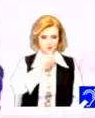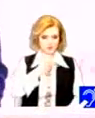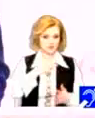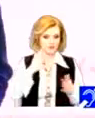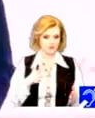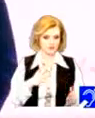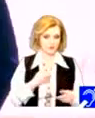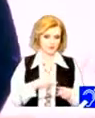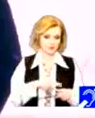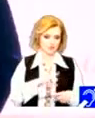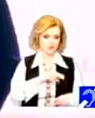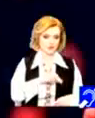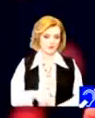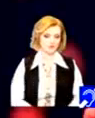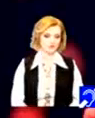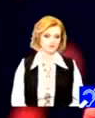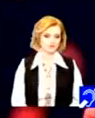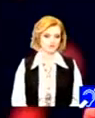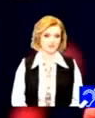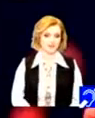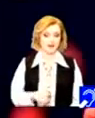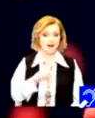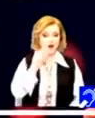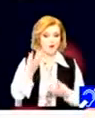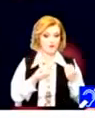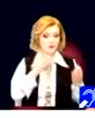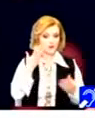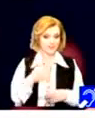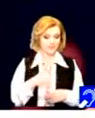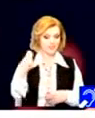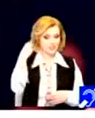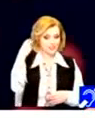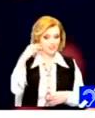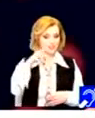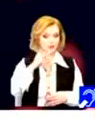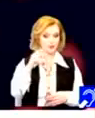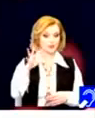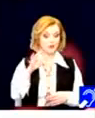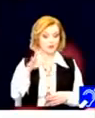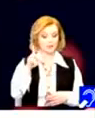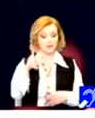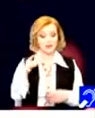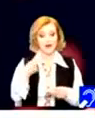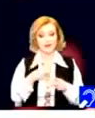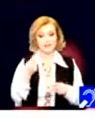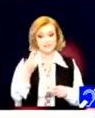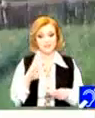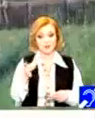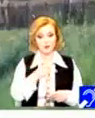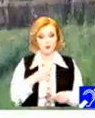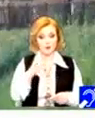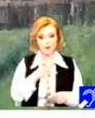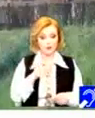mult pentru acest premiu. Au înflorit cireșii la Tokyo. Apariția florilor roz pal sakura în limba nipona înseamnă